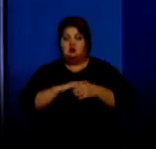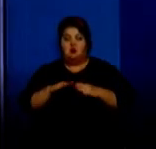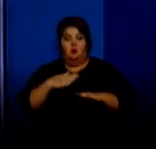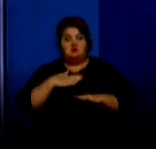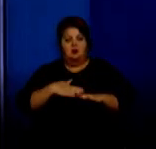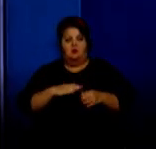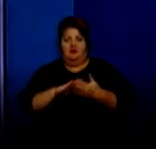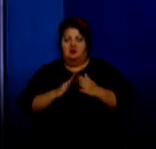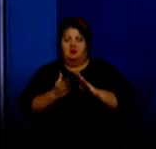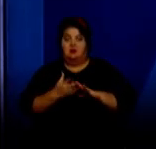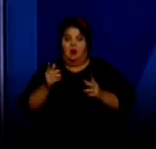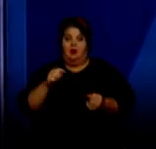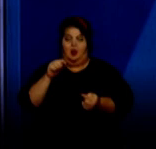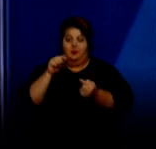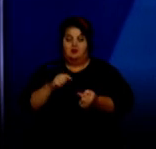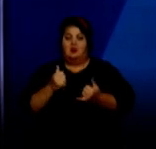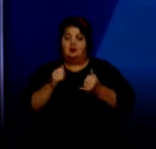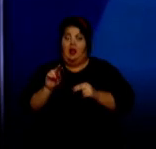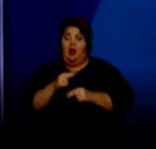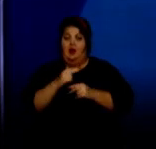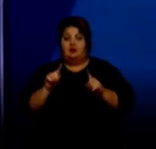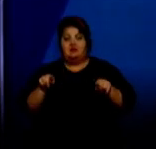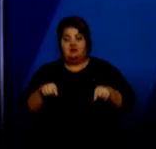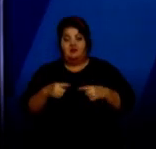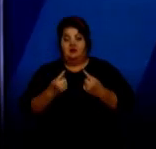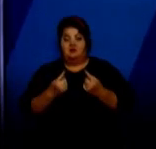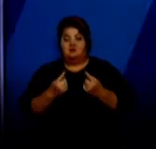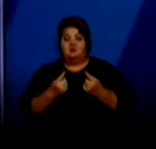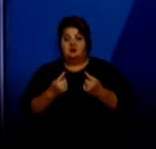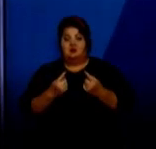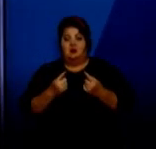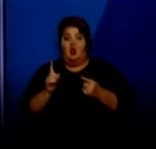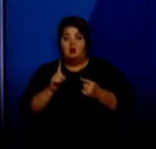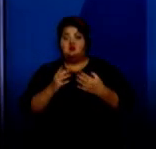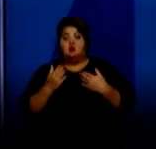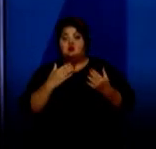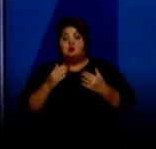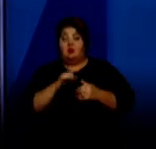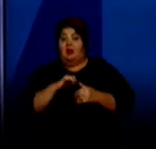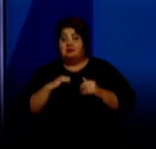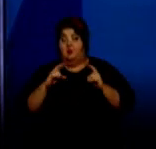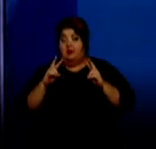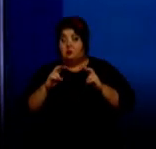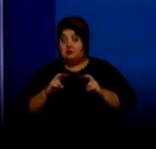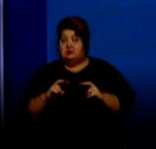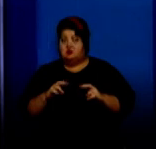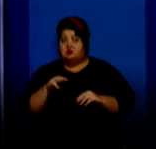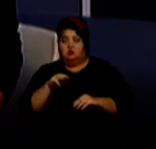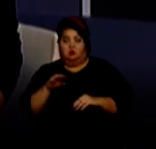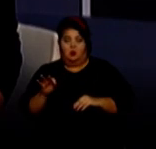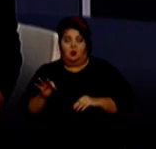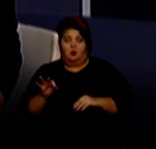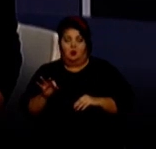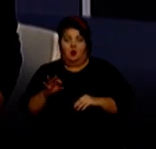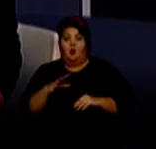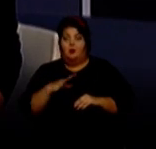стан, який придатний до реставрації і відтворення пам'яті. А що стосується самих досліджень, то